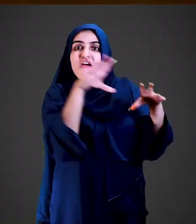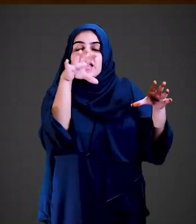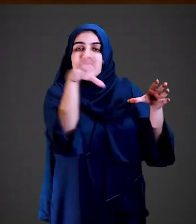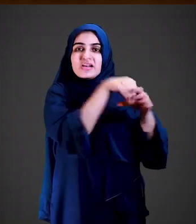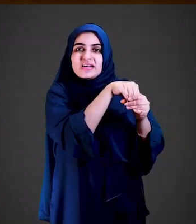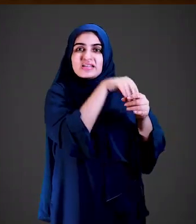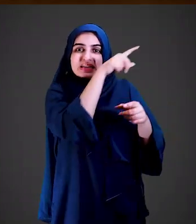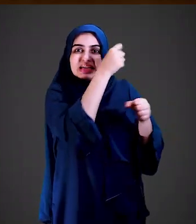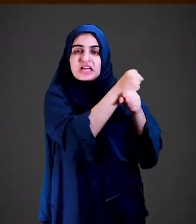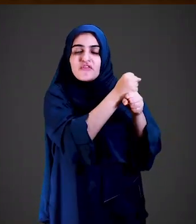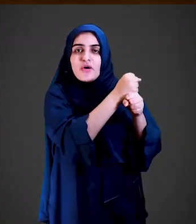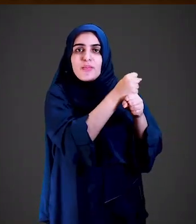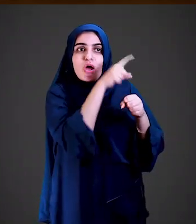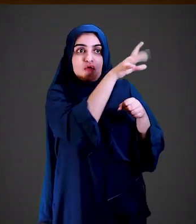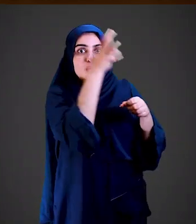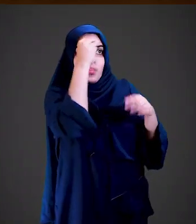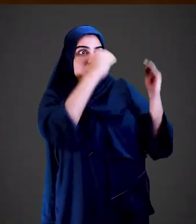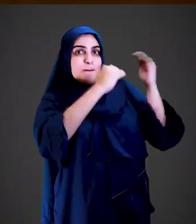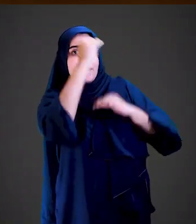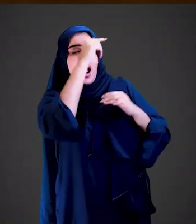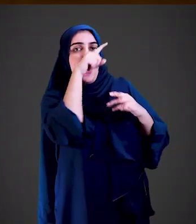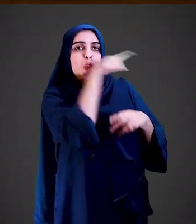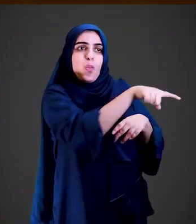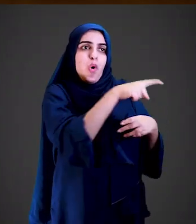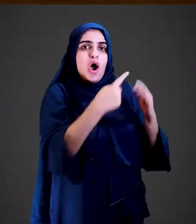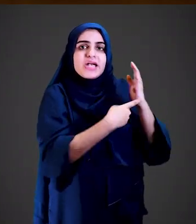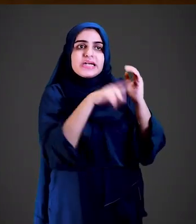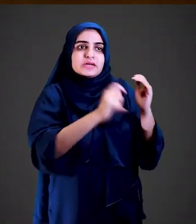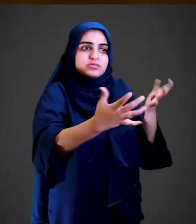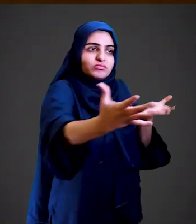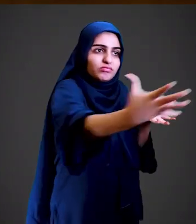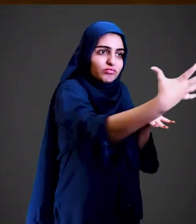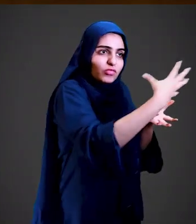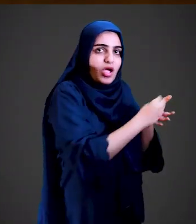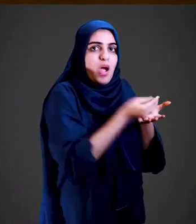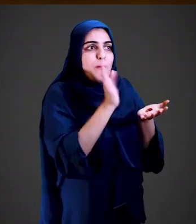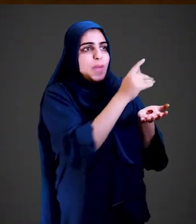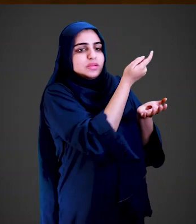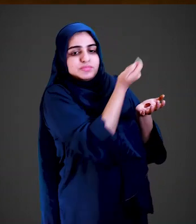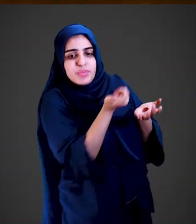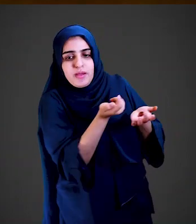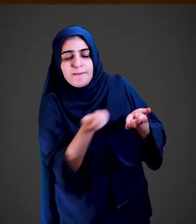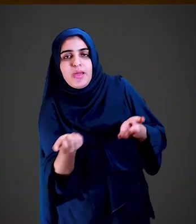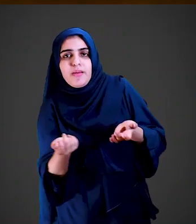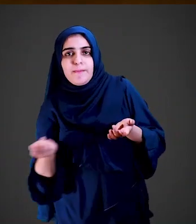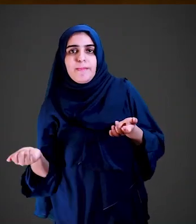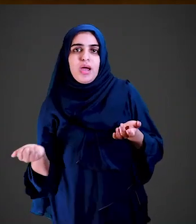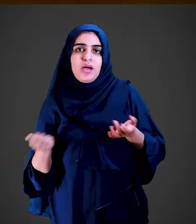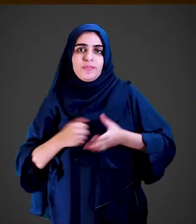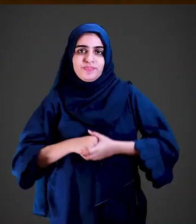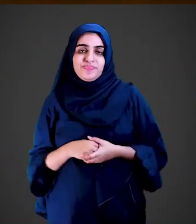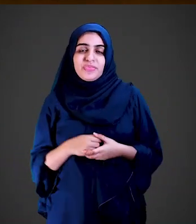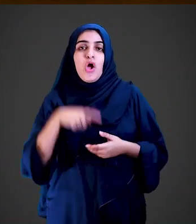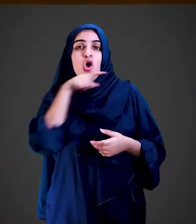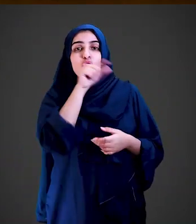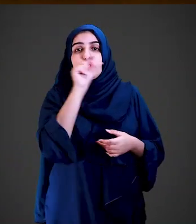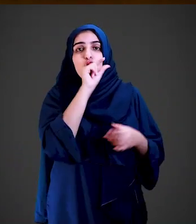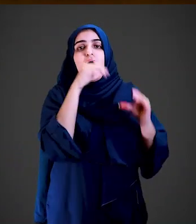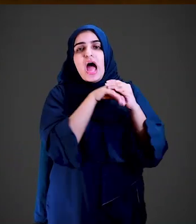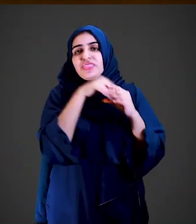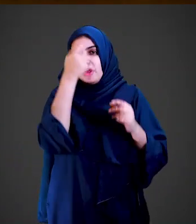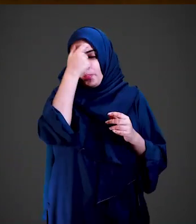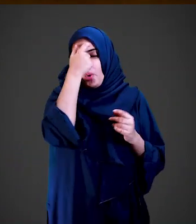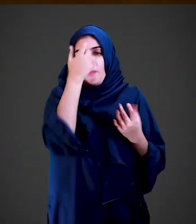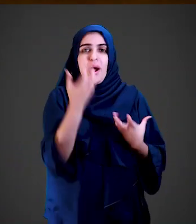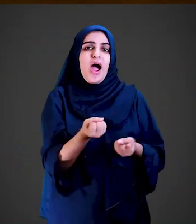تقسیم ہے وہ وفاق کے ذریعے نیچے تک ہوتی ہے تو اس کا ایک لحاظ سے اگر ہم دیکھیں ایک کانٹروورشل پہلو یہ بن جاتا